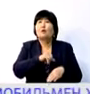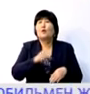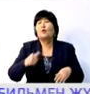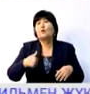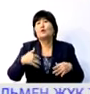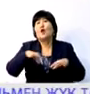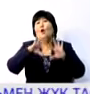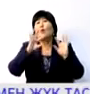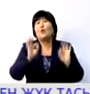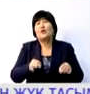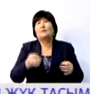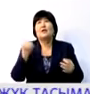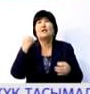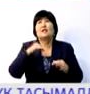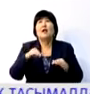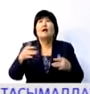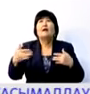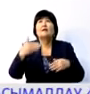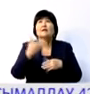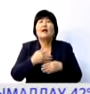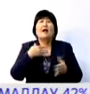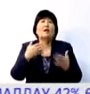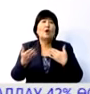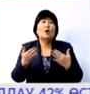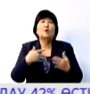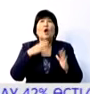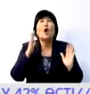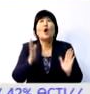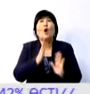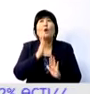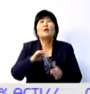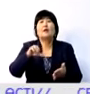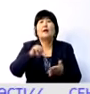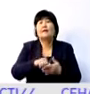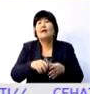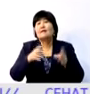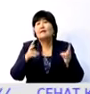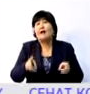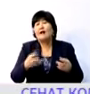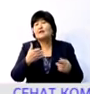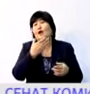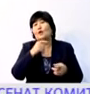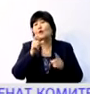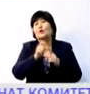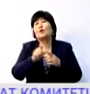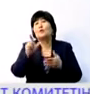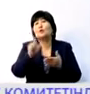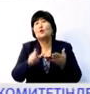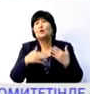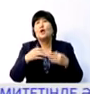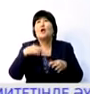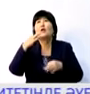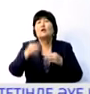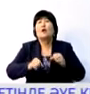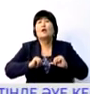өнерімен жеңген балалардың бірі сахнада сергек сөйлейді, әуелетіп ән шырқайды, нақышына келтіріп көркем сөз оқиды. Тәулік бойы